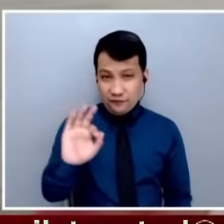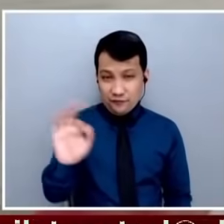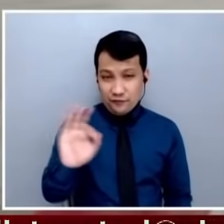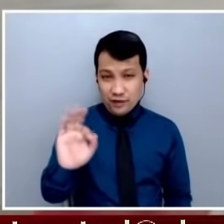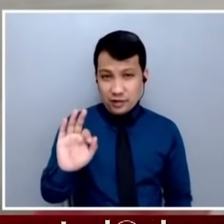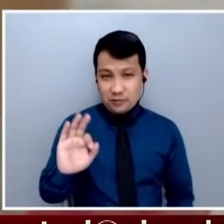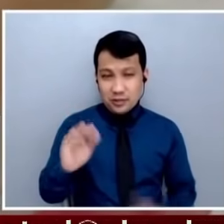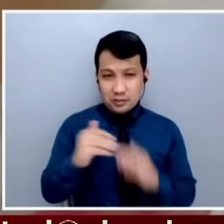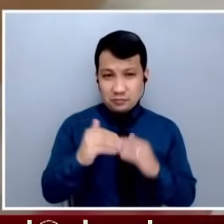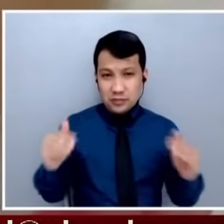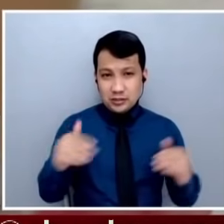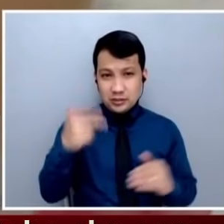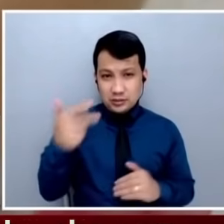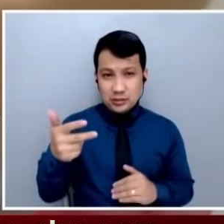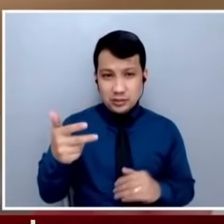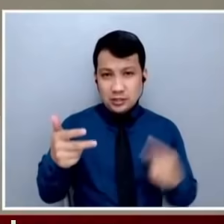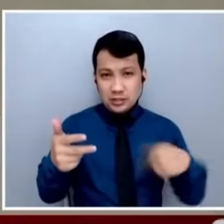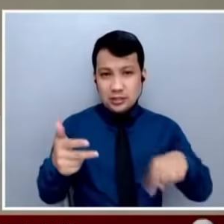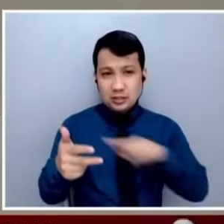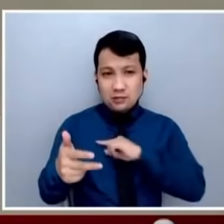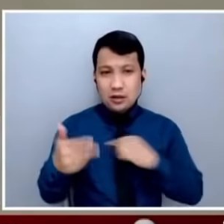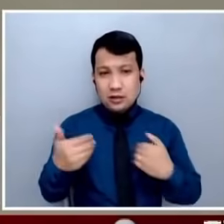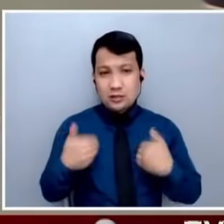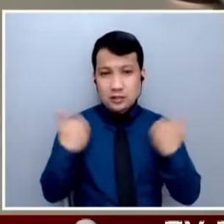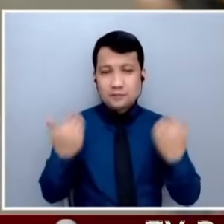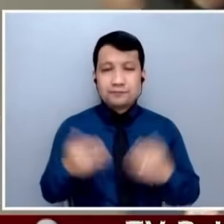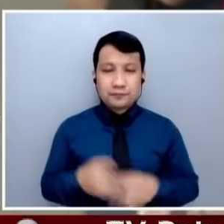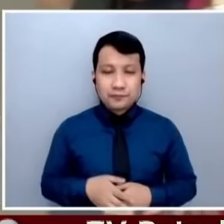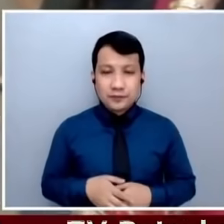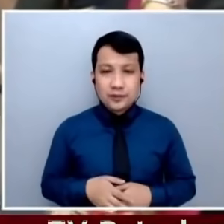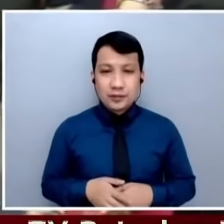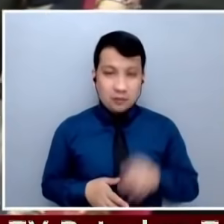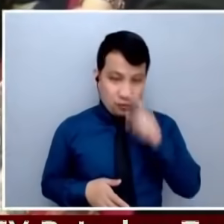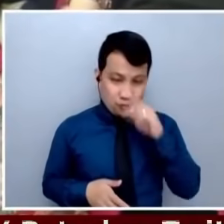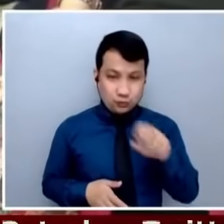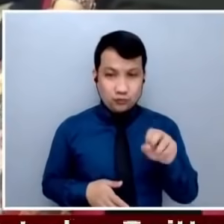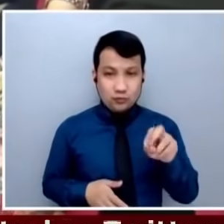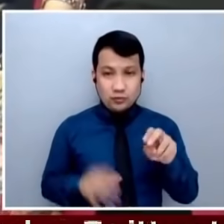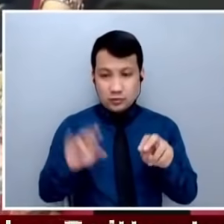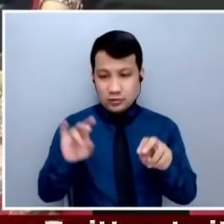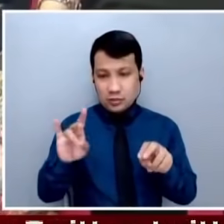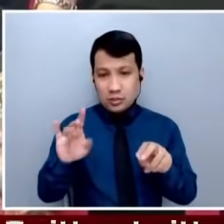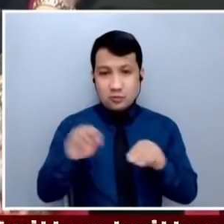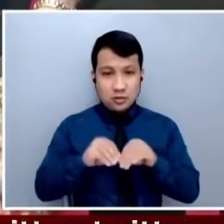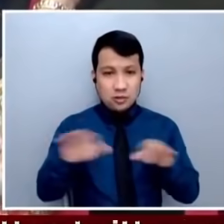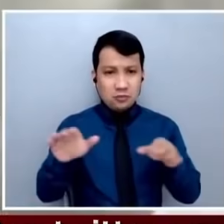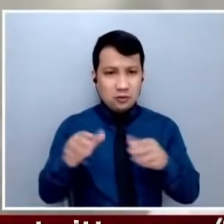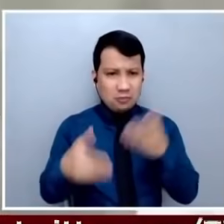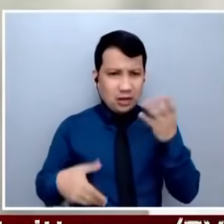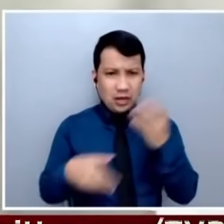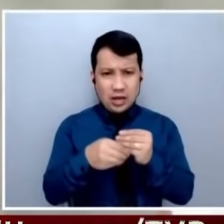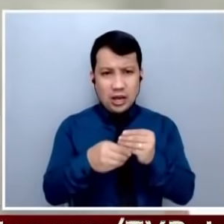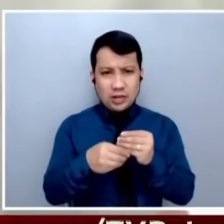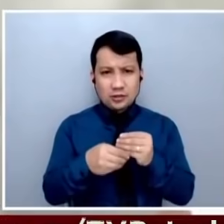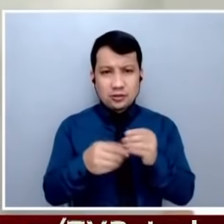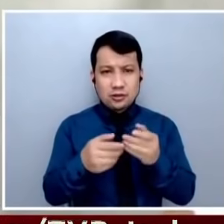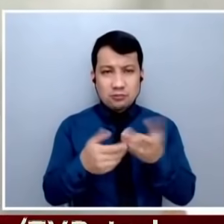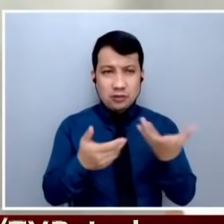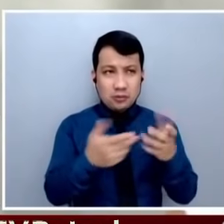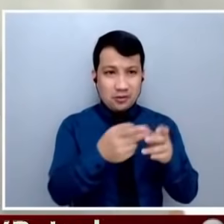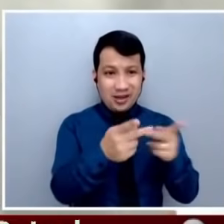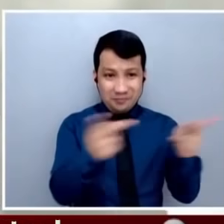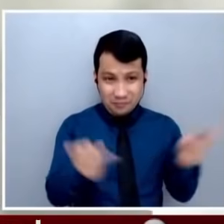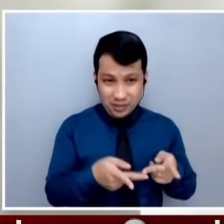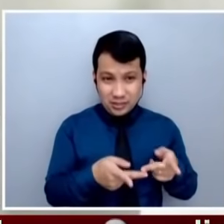3 ng pagbabakuna sa mga menor de edad. Sa ilalim nito, palalawakin pa ang bilang ng mga site na nagbabakuna ng mga batang may